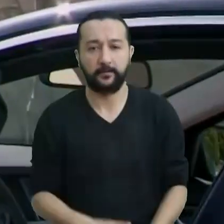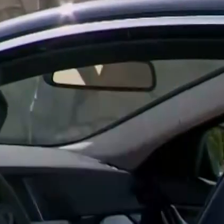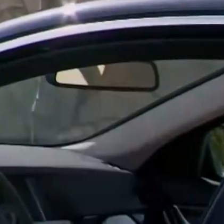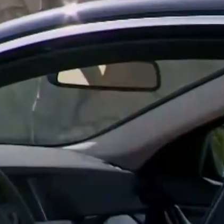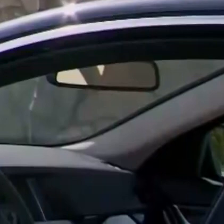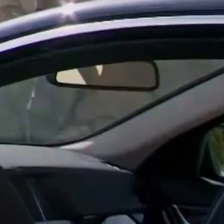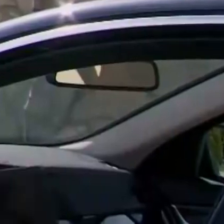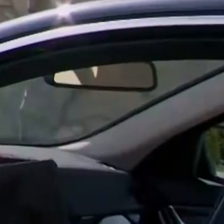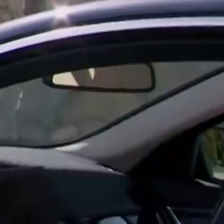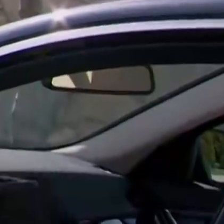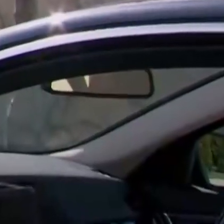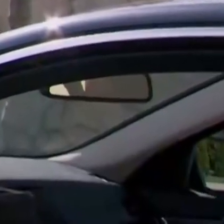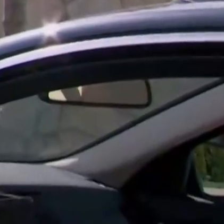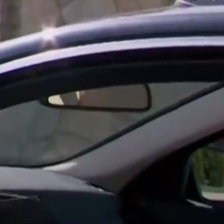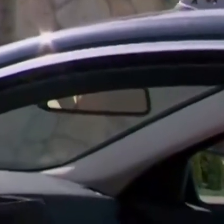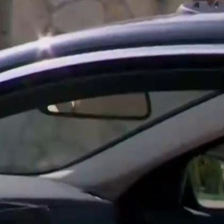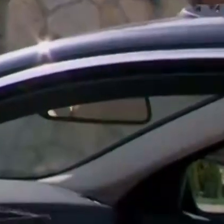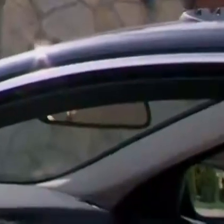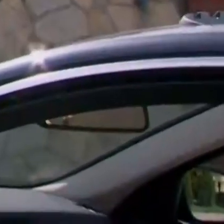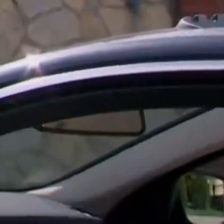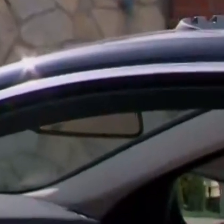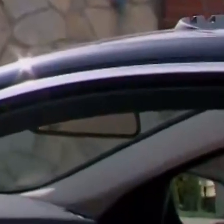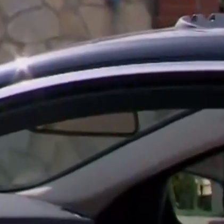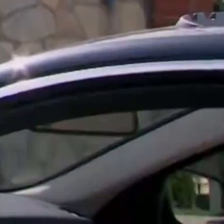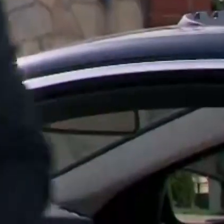iyice yayılsın diye üflüyor paraya.